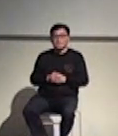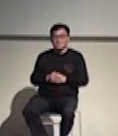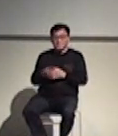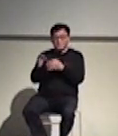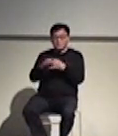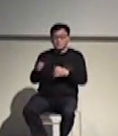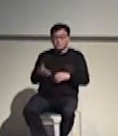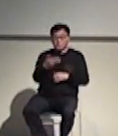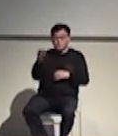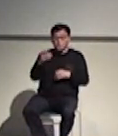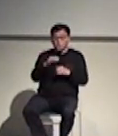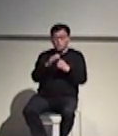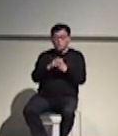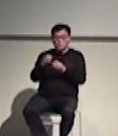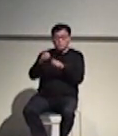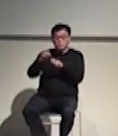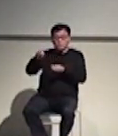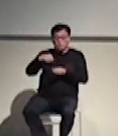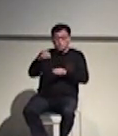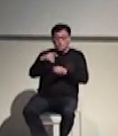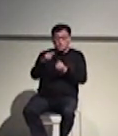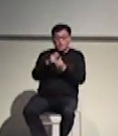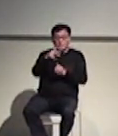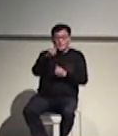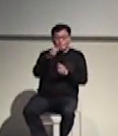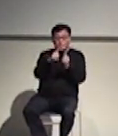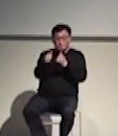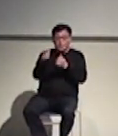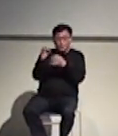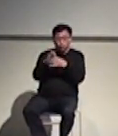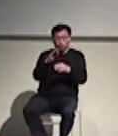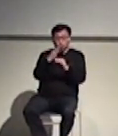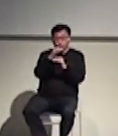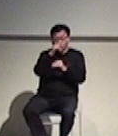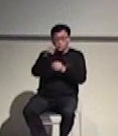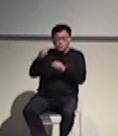계속 여러분들 계속해서 장미랑과 소통 이어가고 계시는데요. 네.